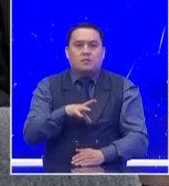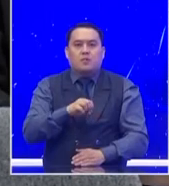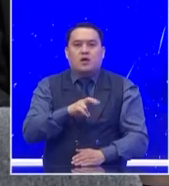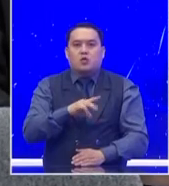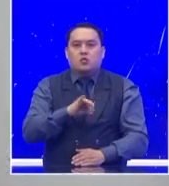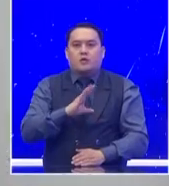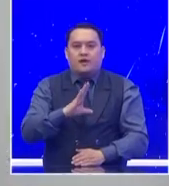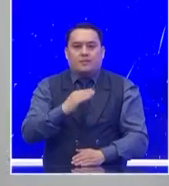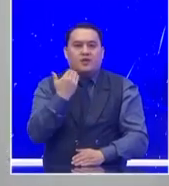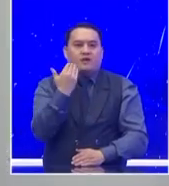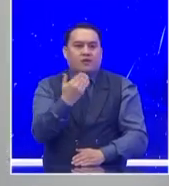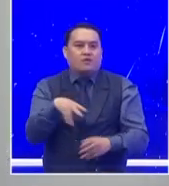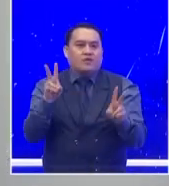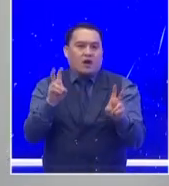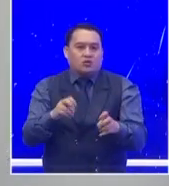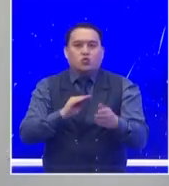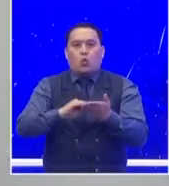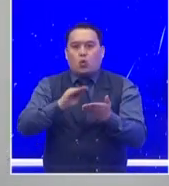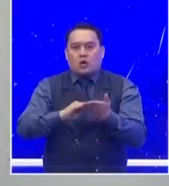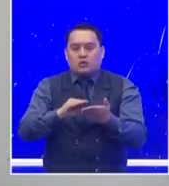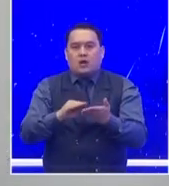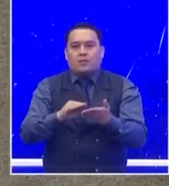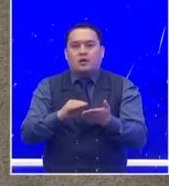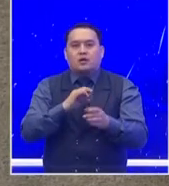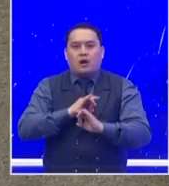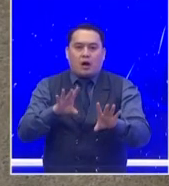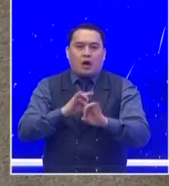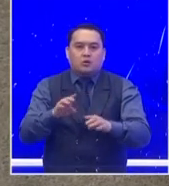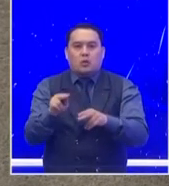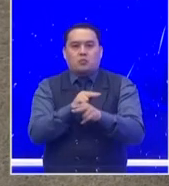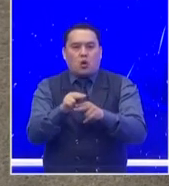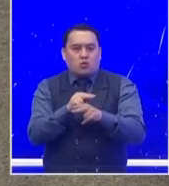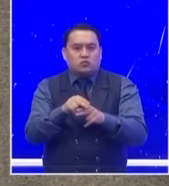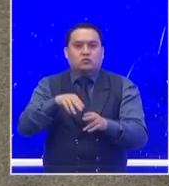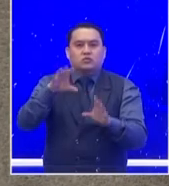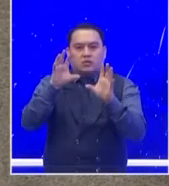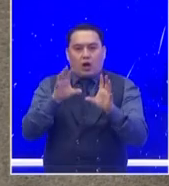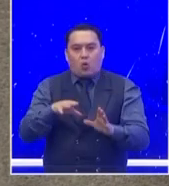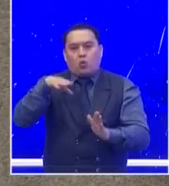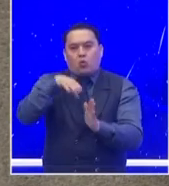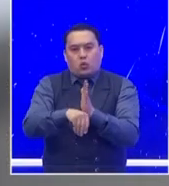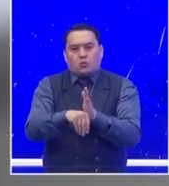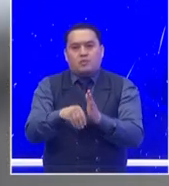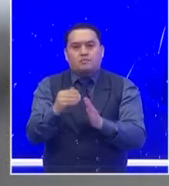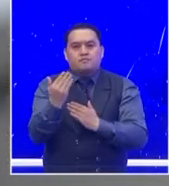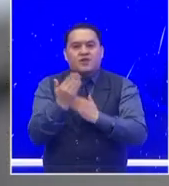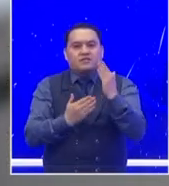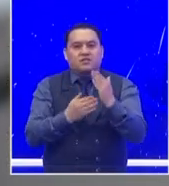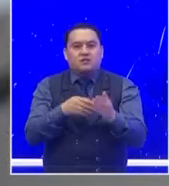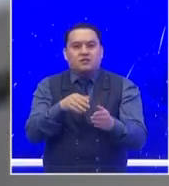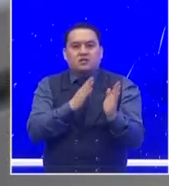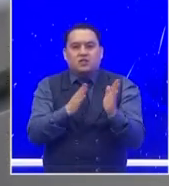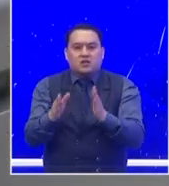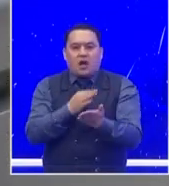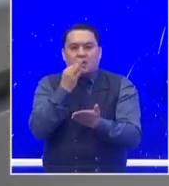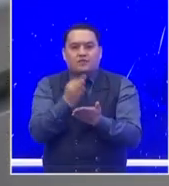Лязат Бесикулова. В рамках встречи с журналистами она пояснила, что поправки, внесенные в закон, направлены на повышение персональной дисциплины